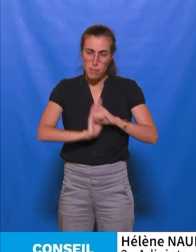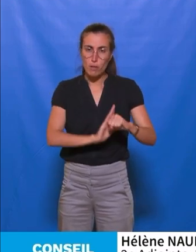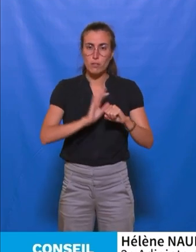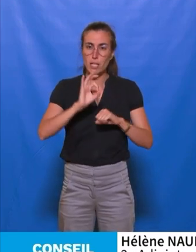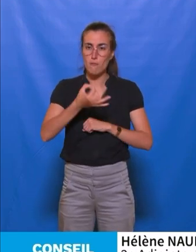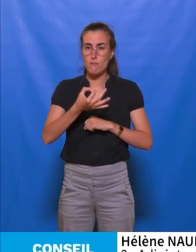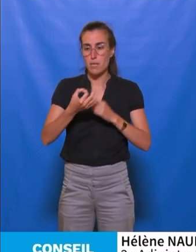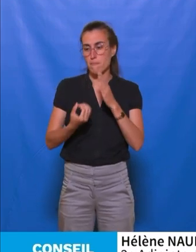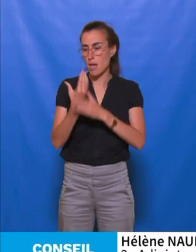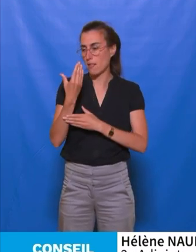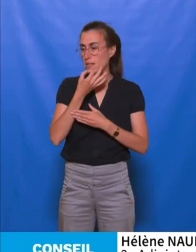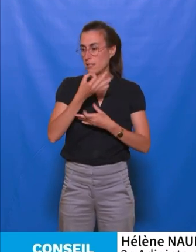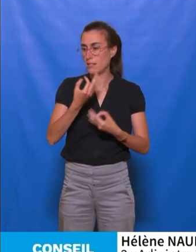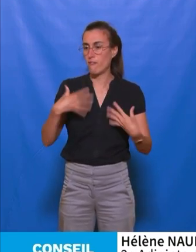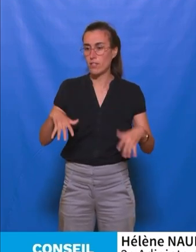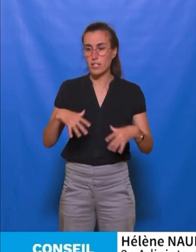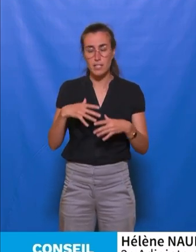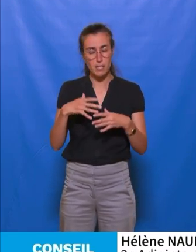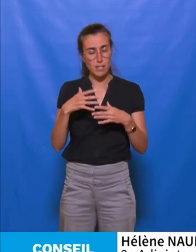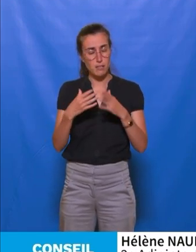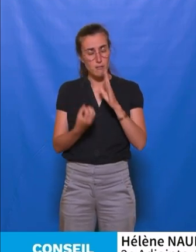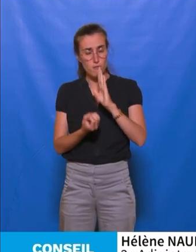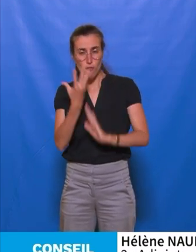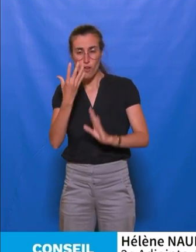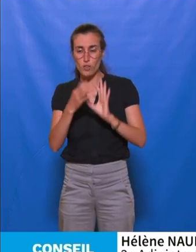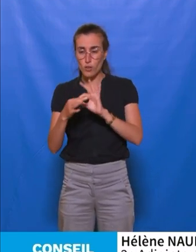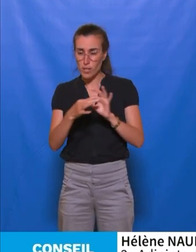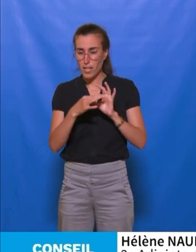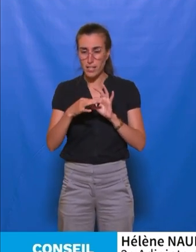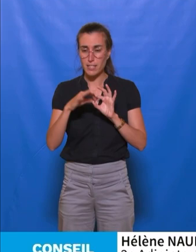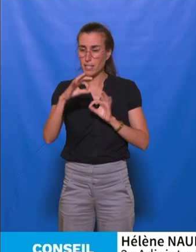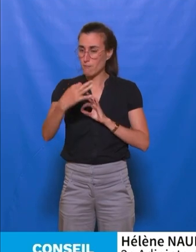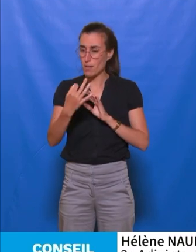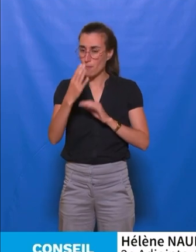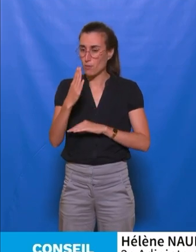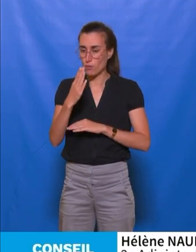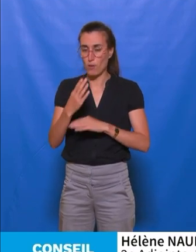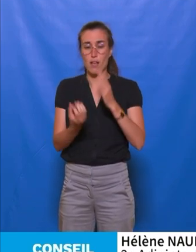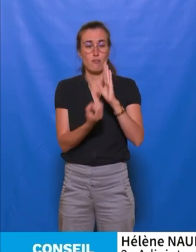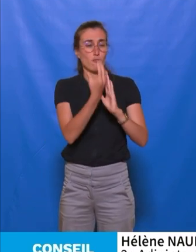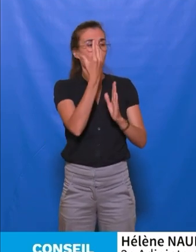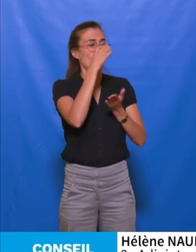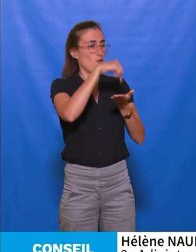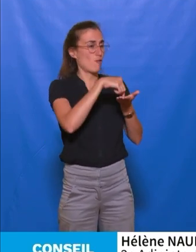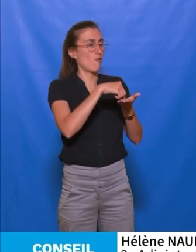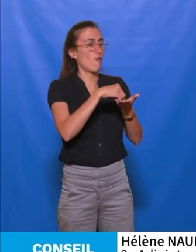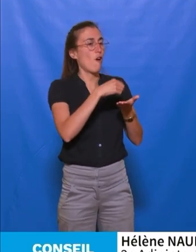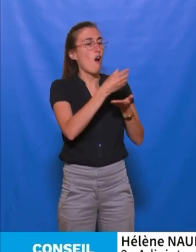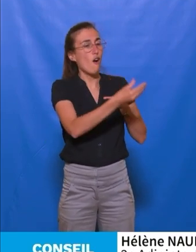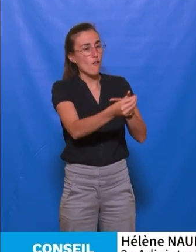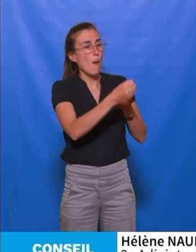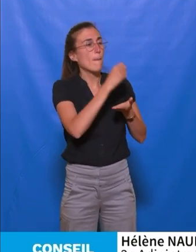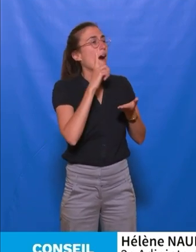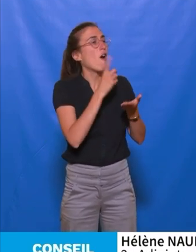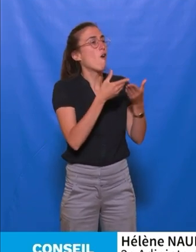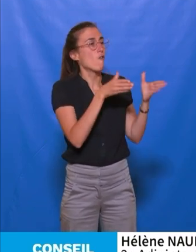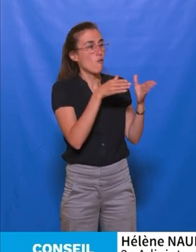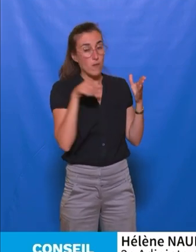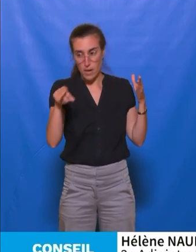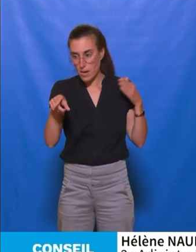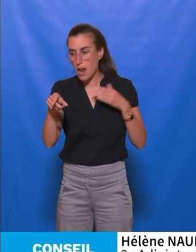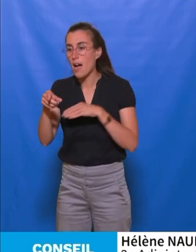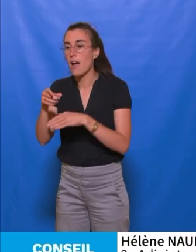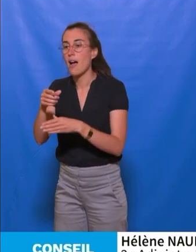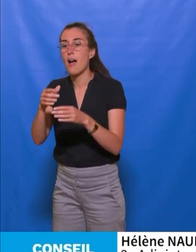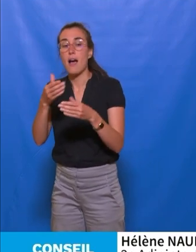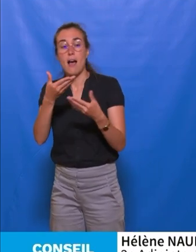la stratégie des nouvelles solidarités avec un futur lieu accueil enfants-parents. Ce lien entre les enfants et les parents, il est parfois facile,